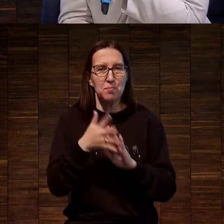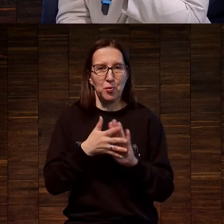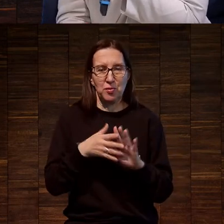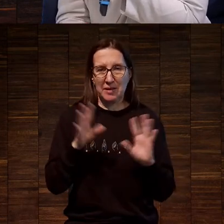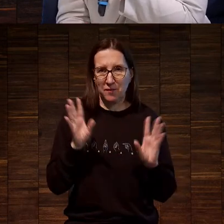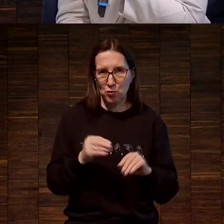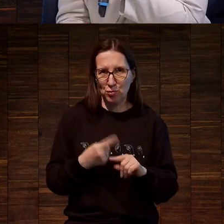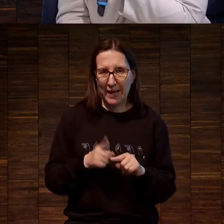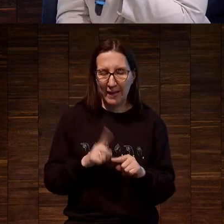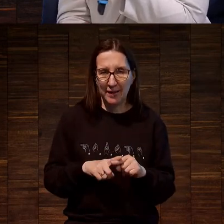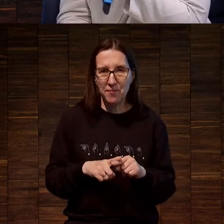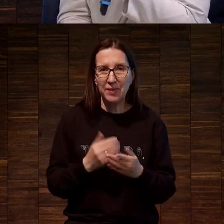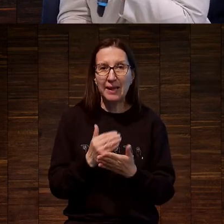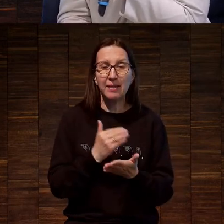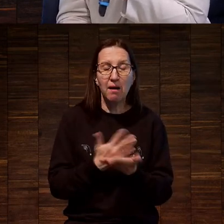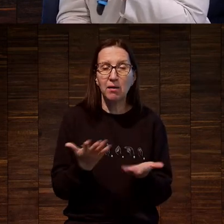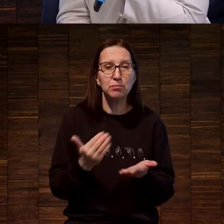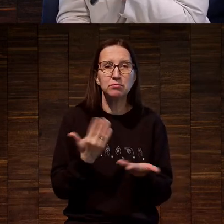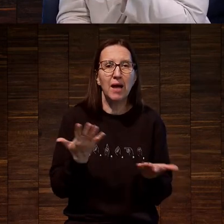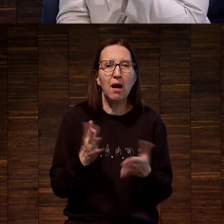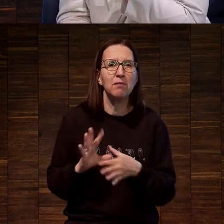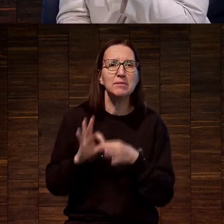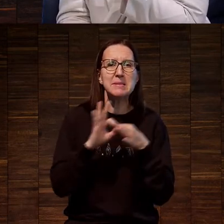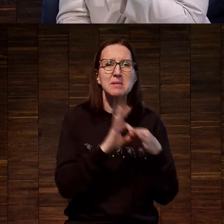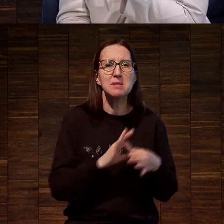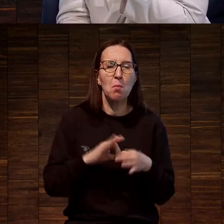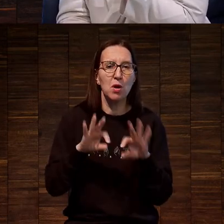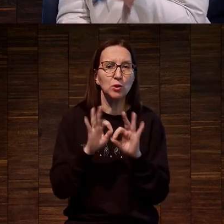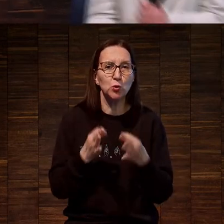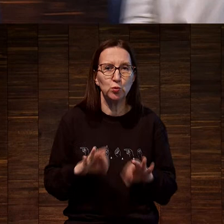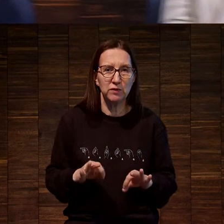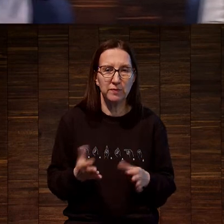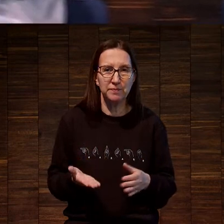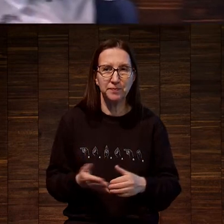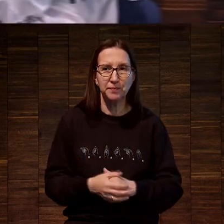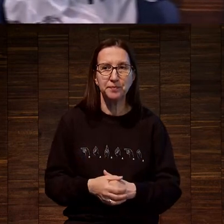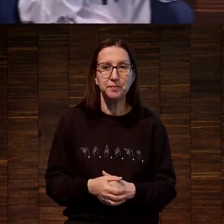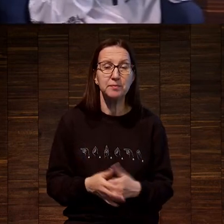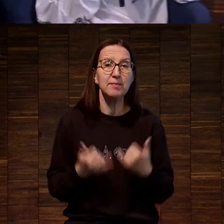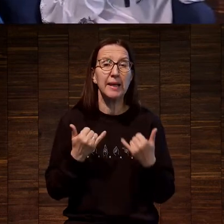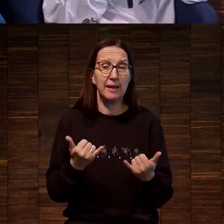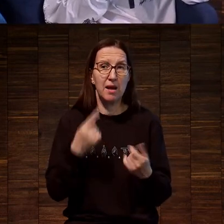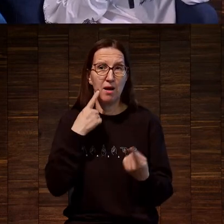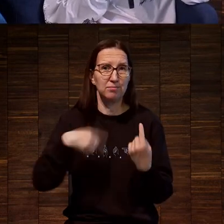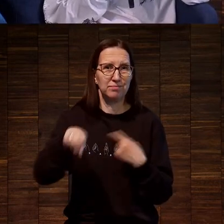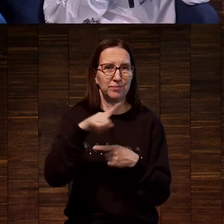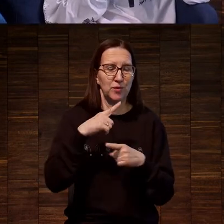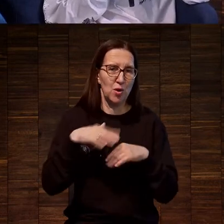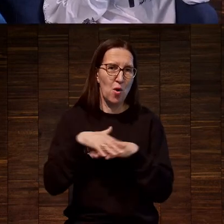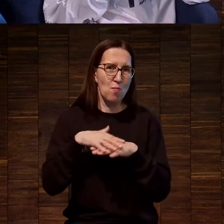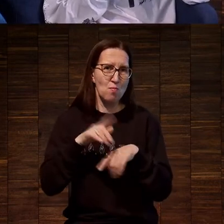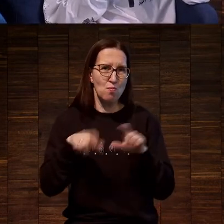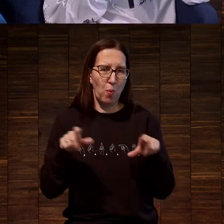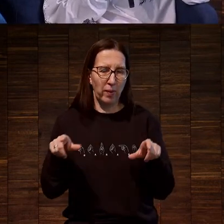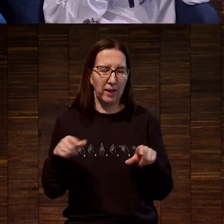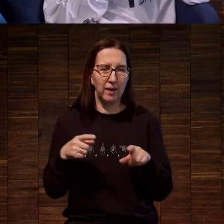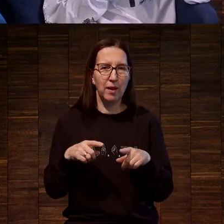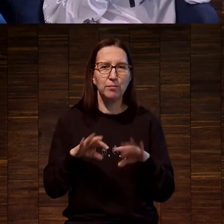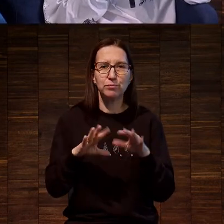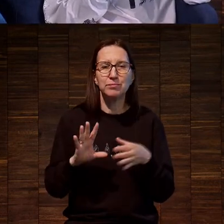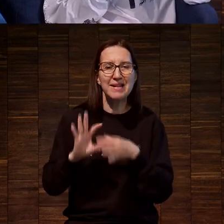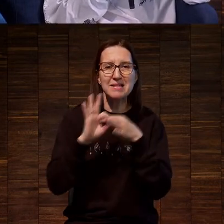параметрах. Итак, система искусства. Да. То есть для широкой аудитории система искусства —